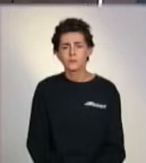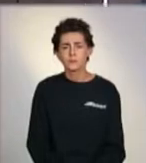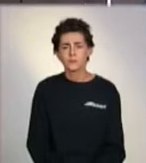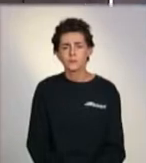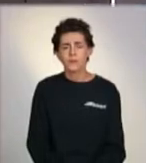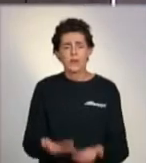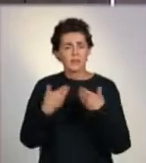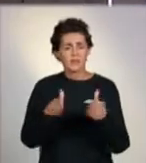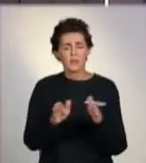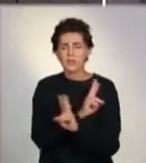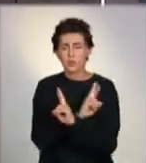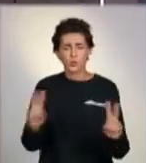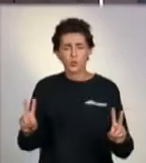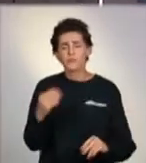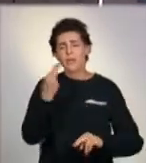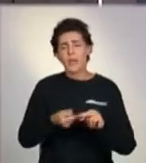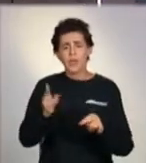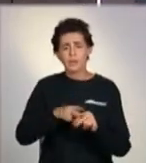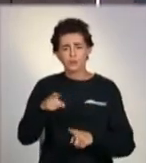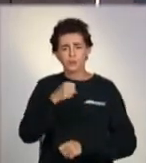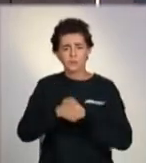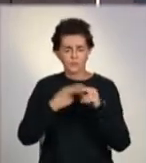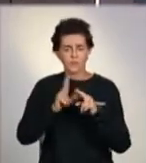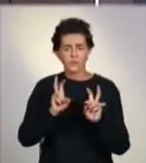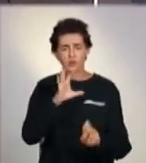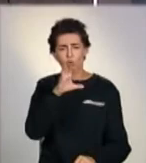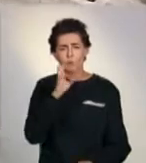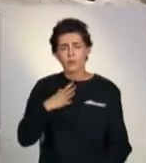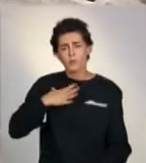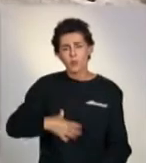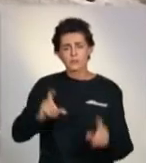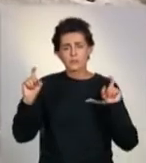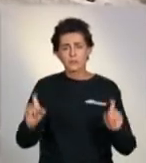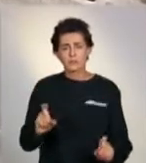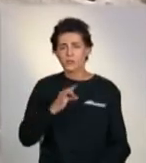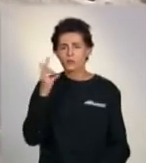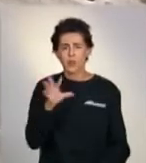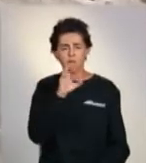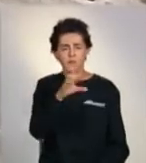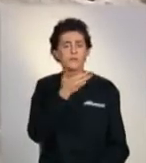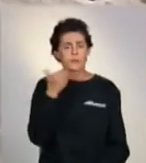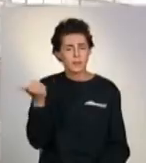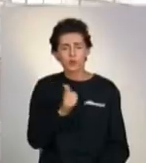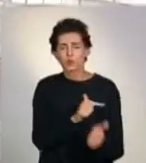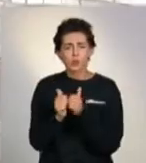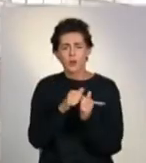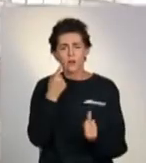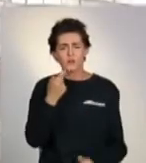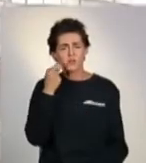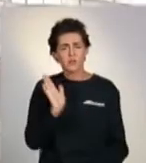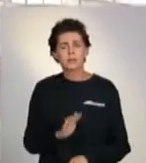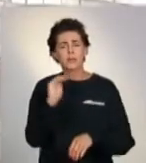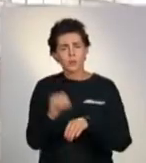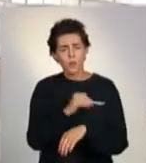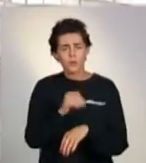Хвіртку так ніхто й не відчинив. Той самий ротвейлер тихо сидить біля ганку і голосу не подає. Сусіди кажуть, собака добрий,